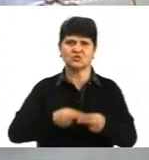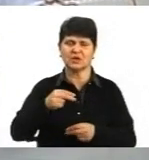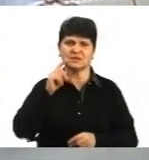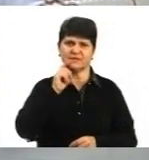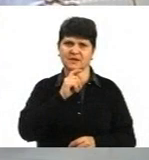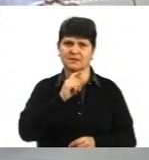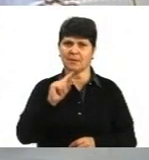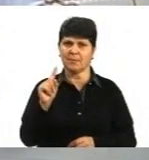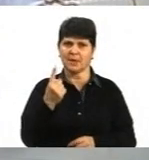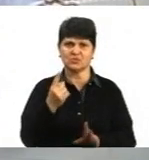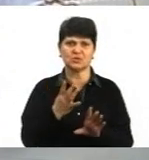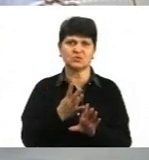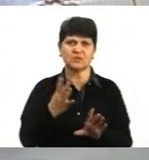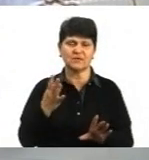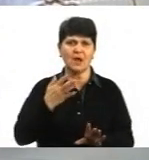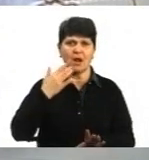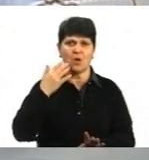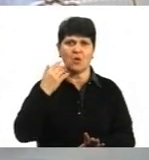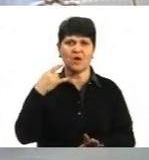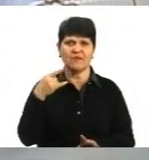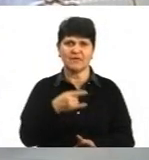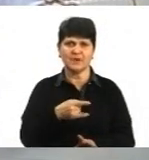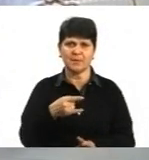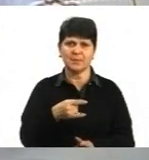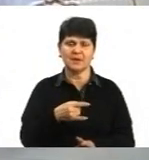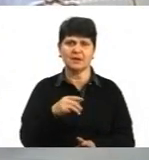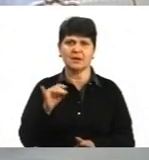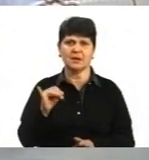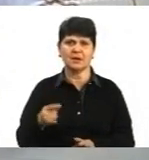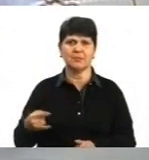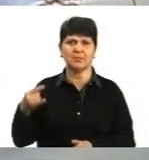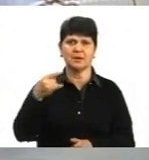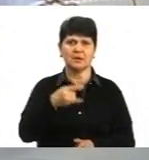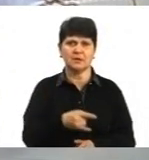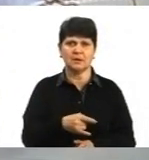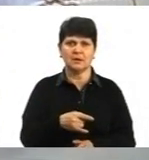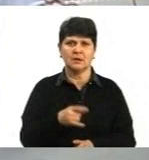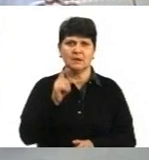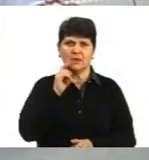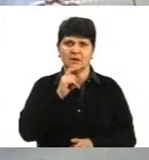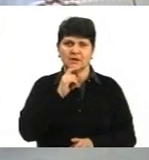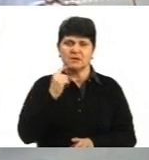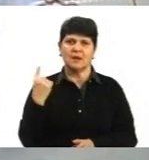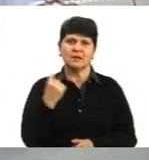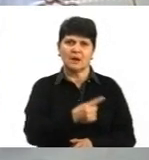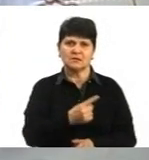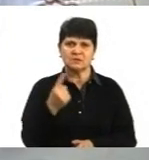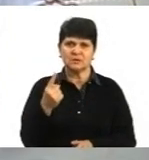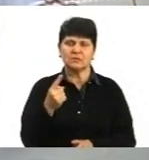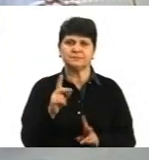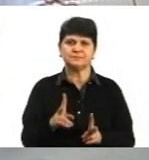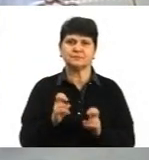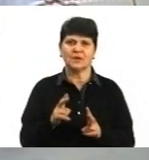першу чергу легкові автомобілі, які, проїжджаючи Вінницю транзитом, вони, як правило, проходять